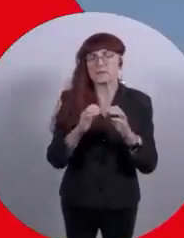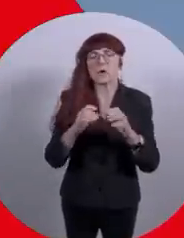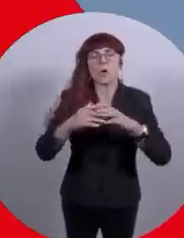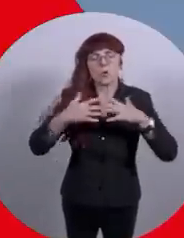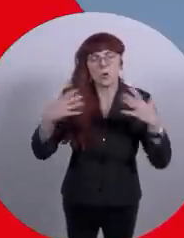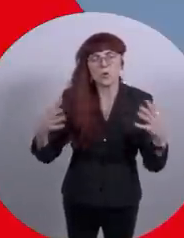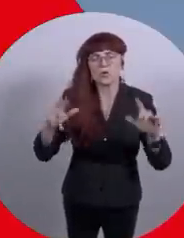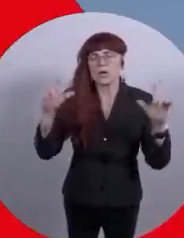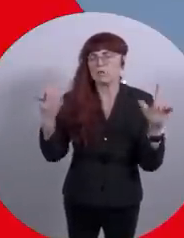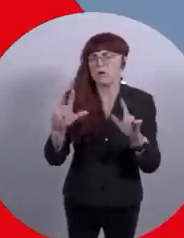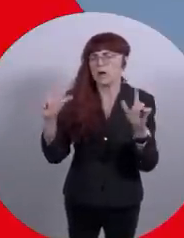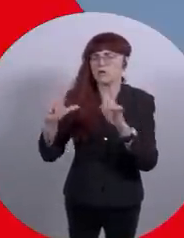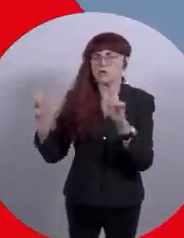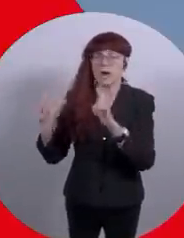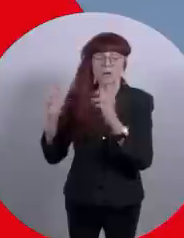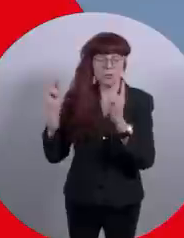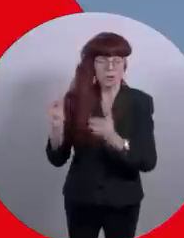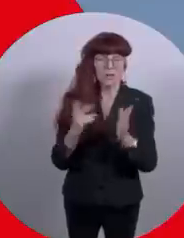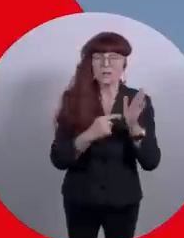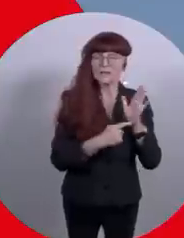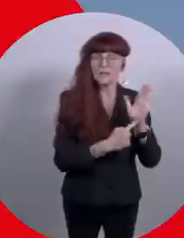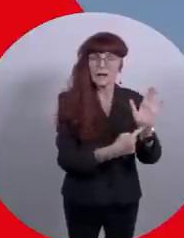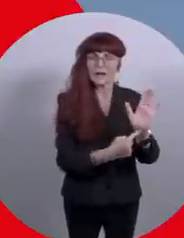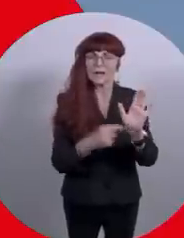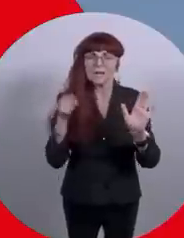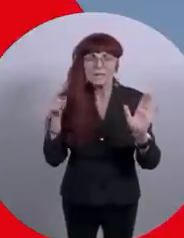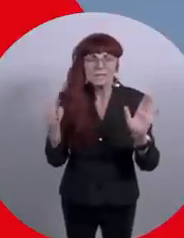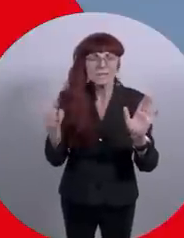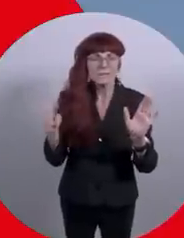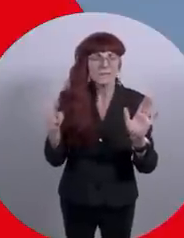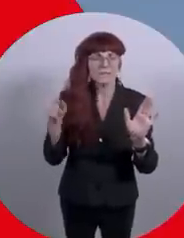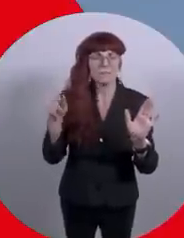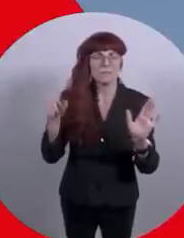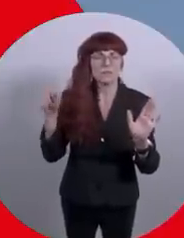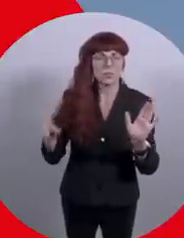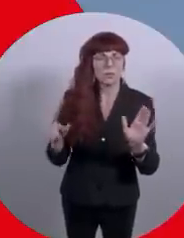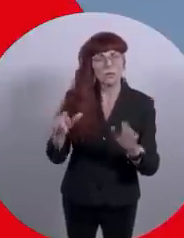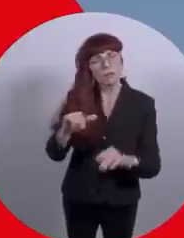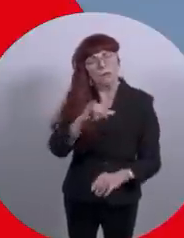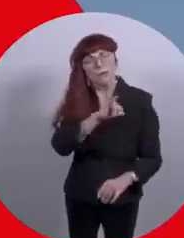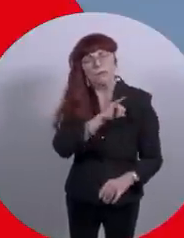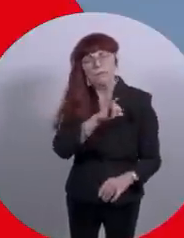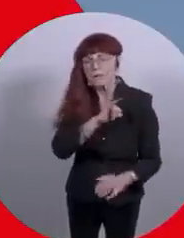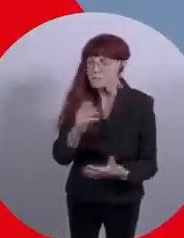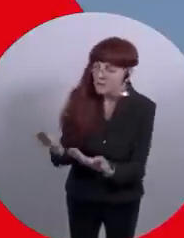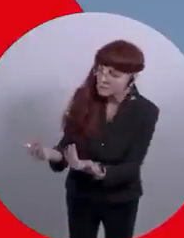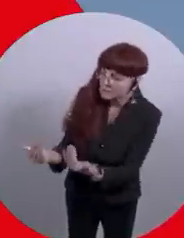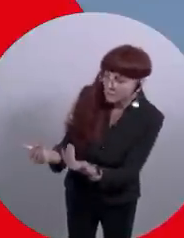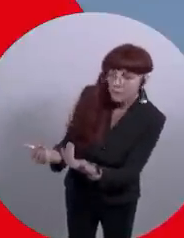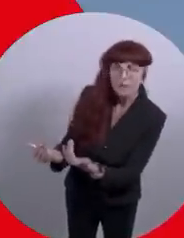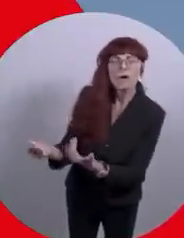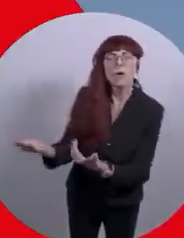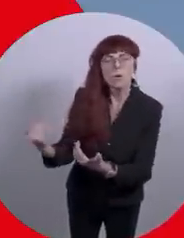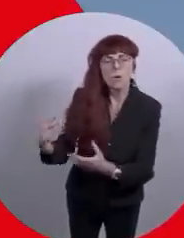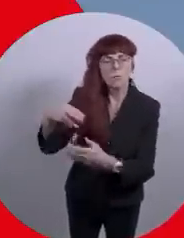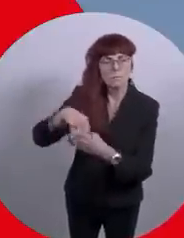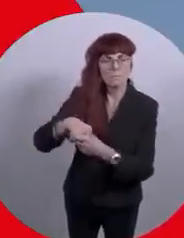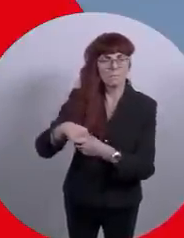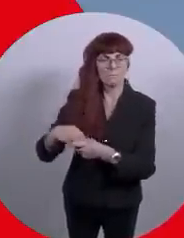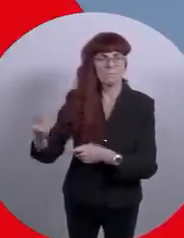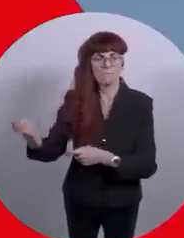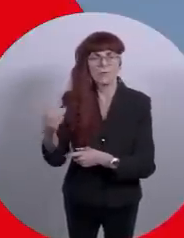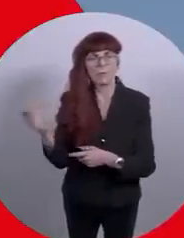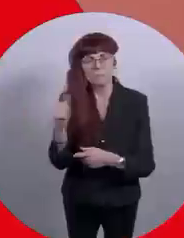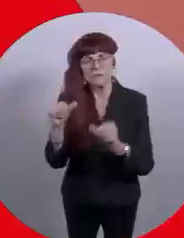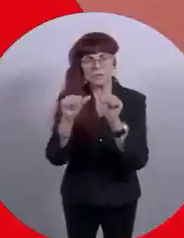Veranstaltung auch signalisieren dass wir dieses Interesse nach wie vor und stärker denn je an diesen Menschen haben danke